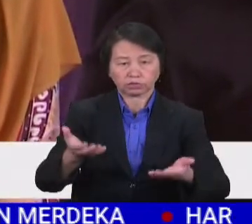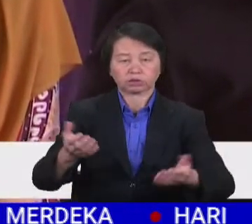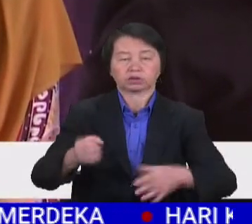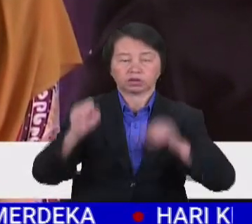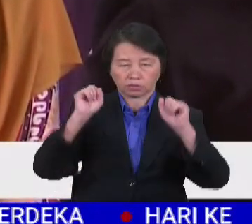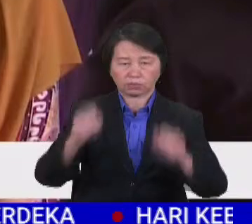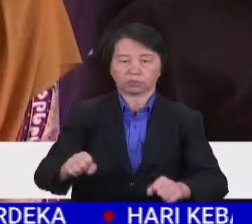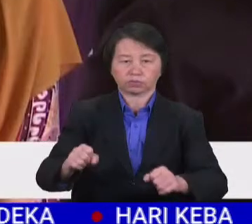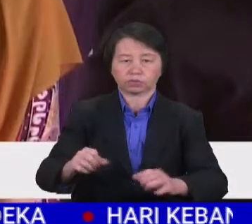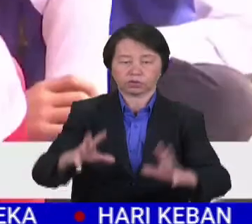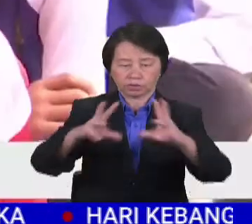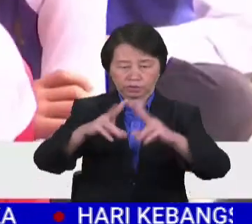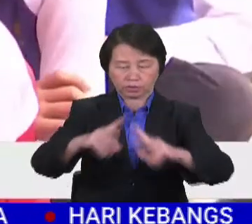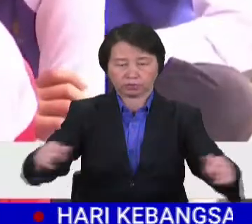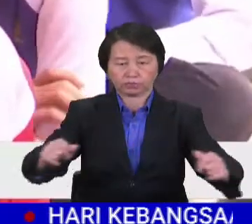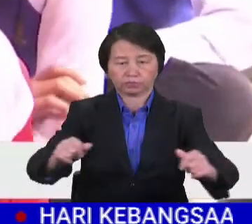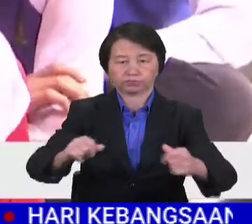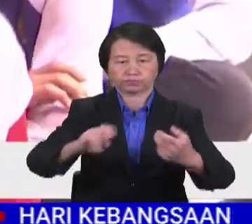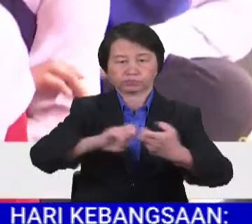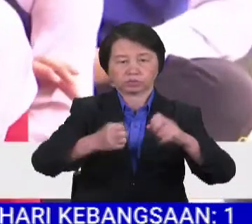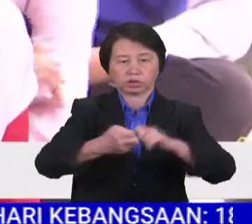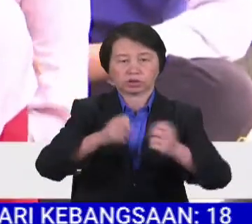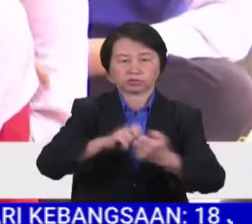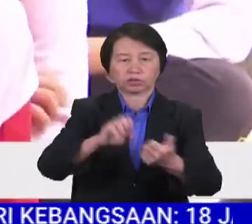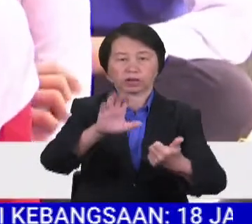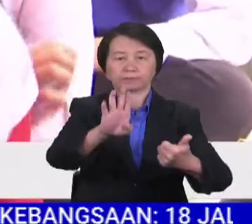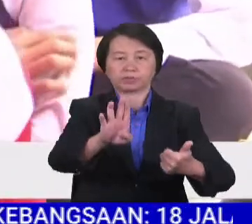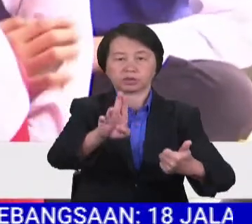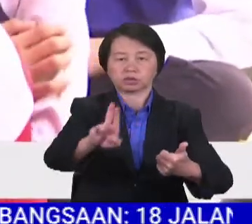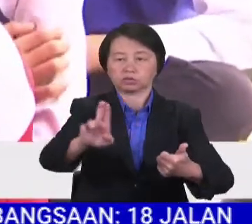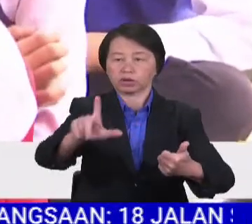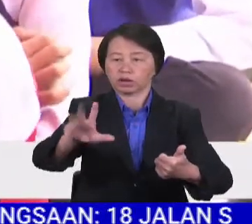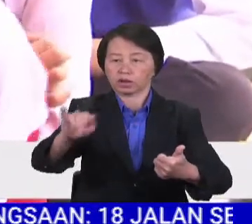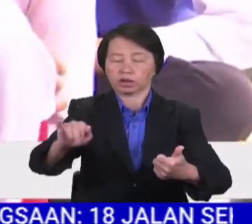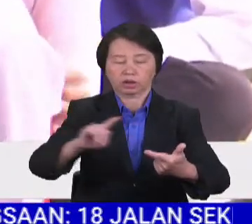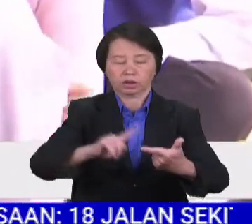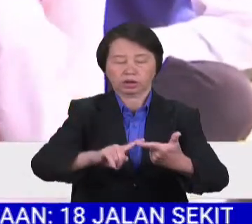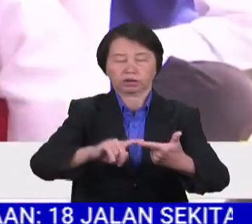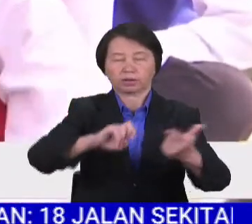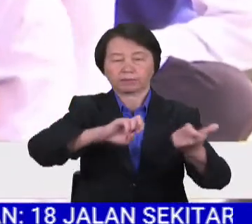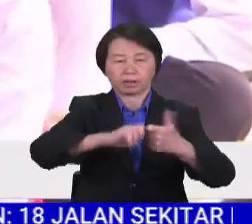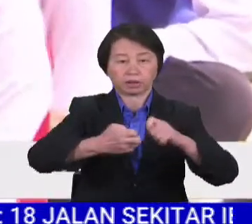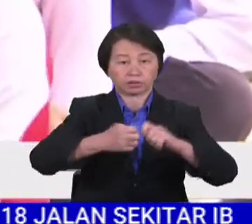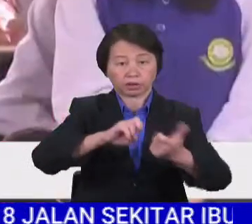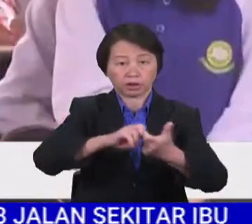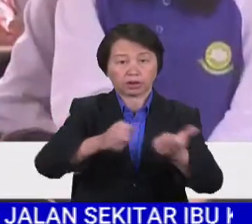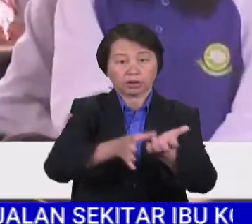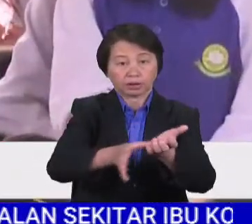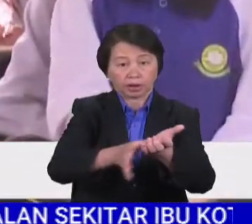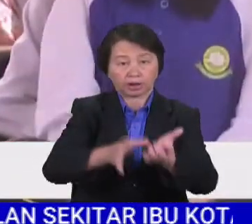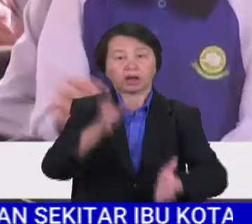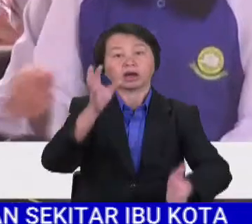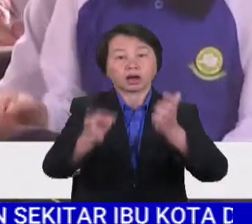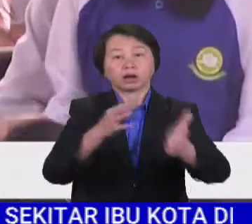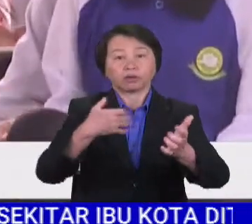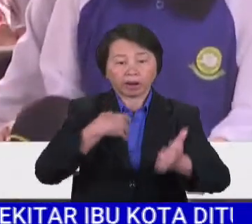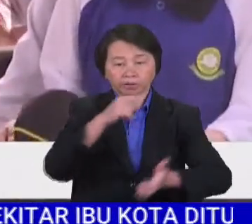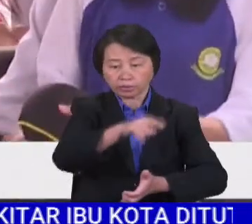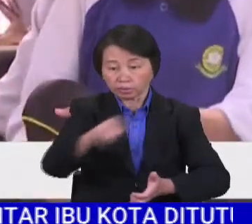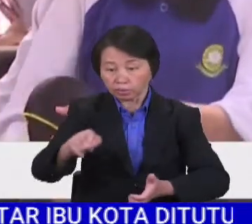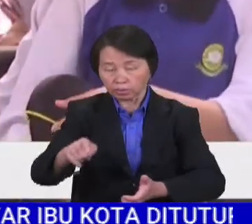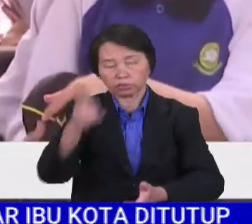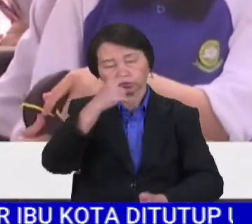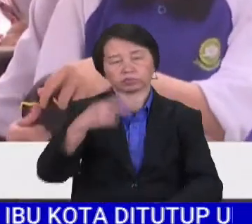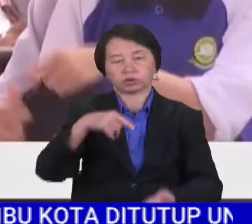dapat menangani masalah bully dan juga masa gajah jika ada di sekolah ini karena inilah